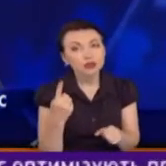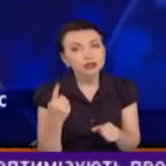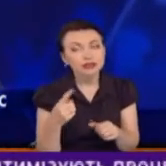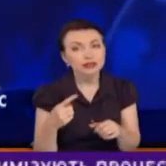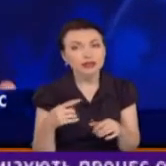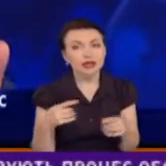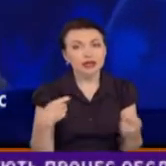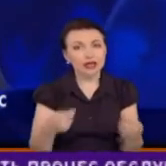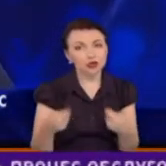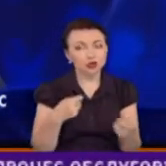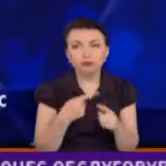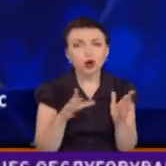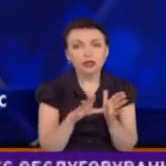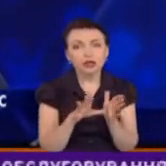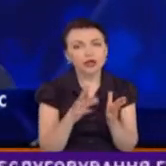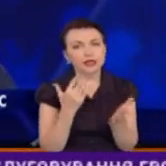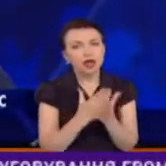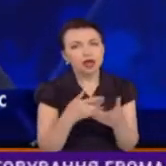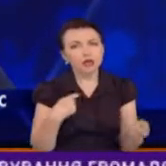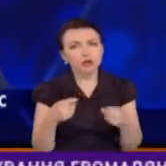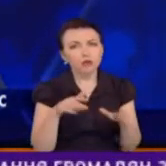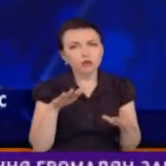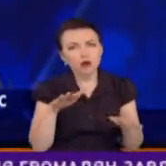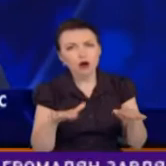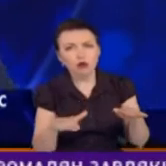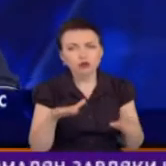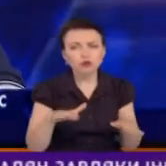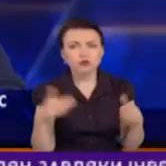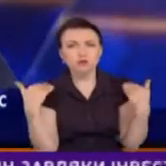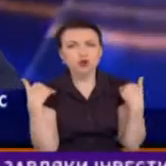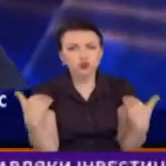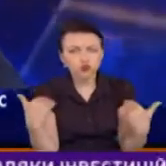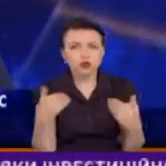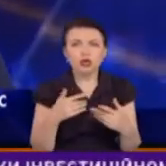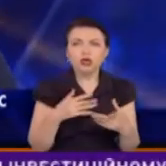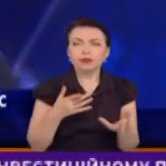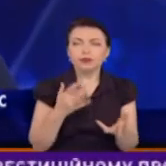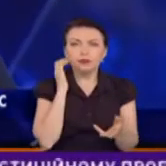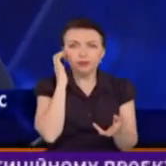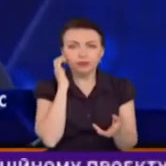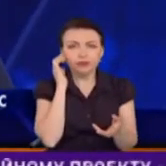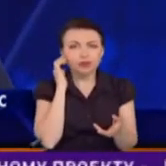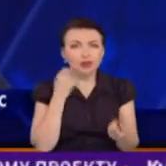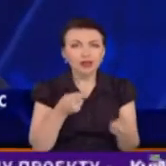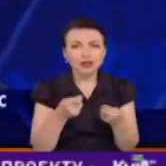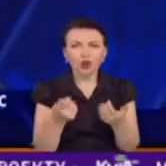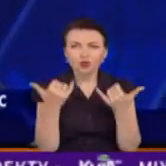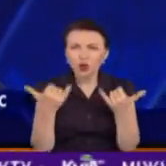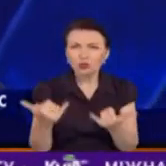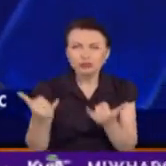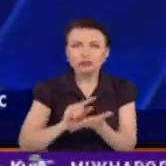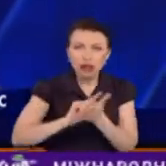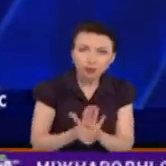просто електроенергія. Там ринок балансуючих потужностей. Ринок сьогодні на сьогодні, це коли терміново